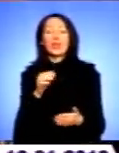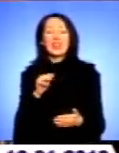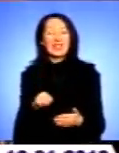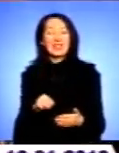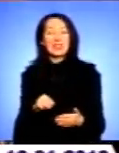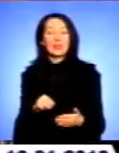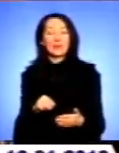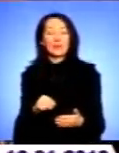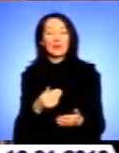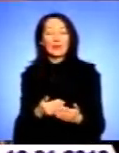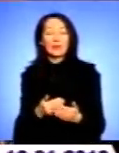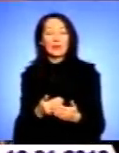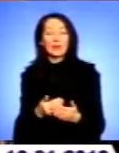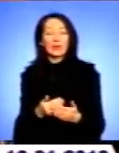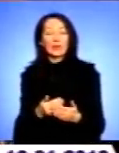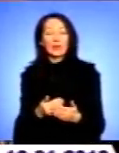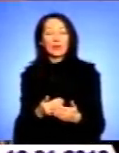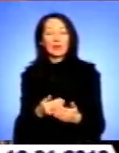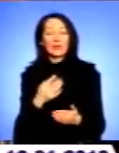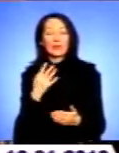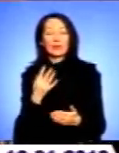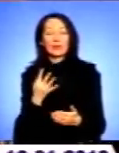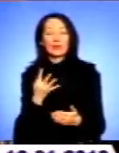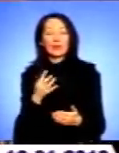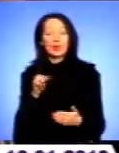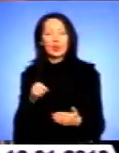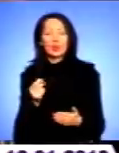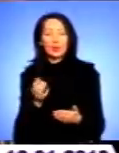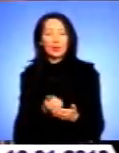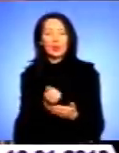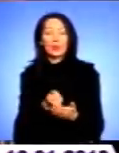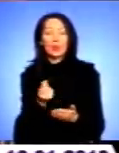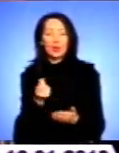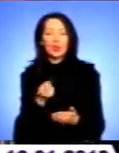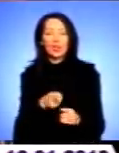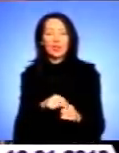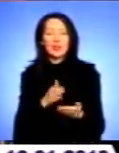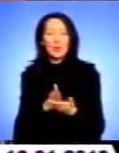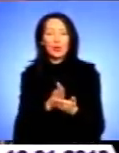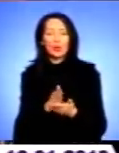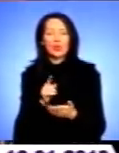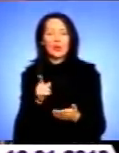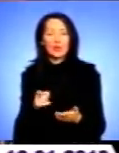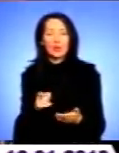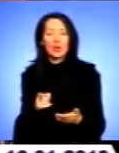знаю, тисяч, напевно, 4 ми заробили грошей на ці послуги. Тобто вона